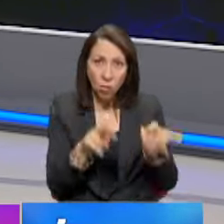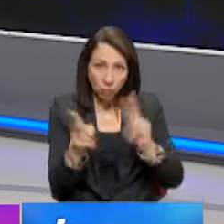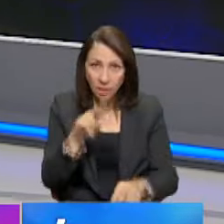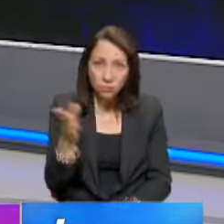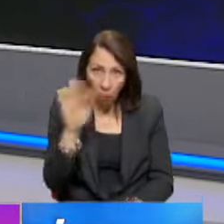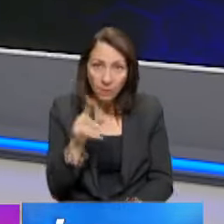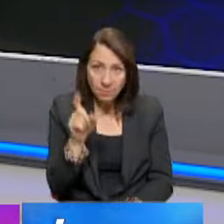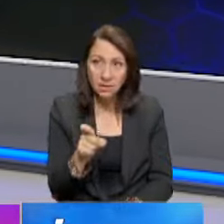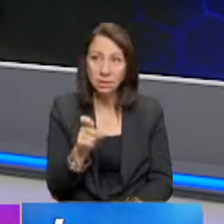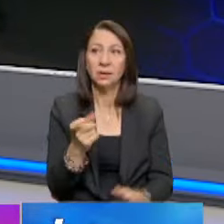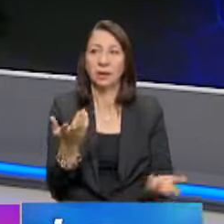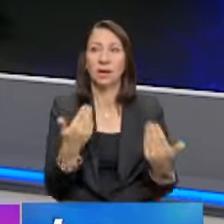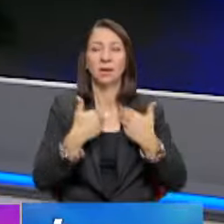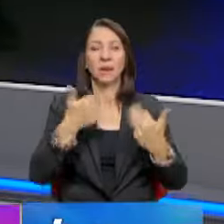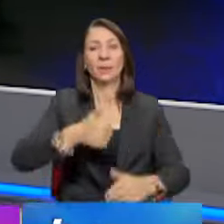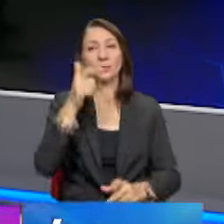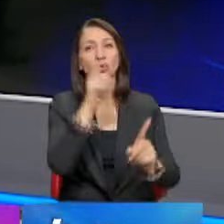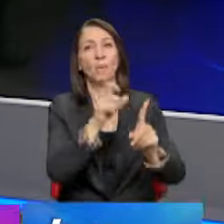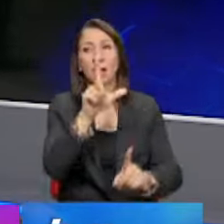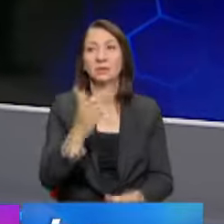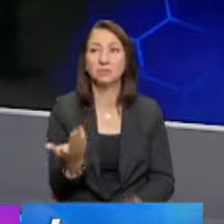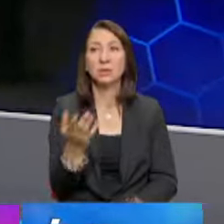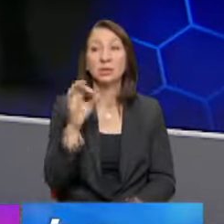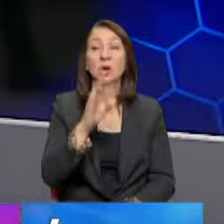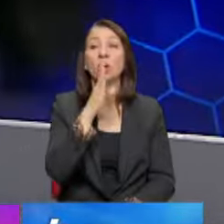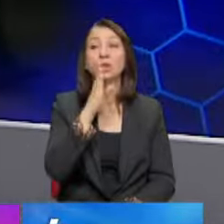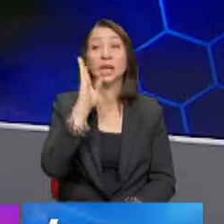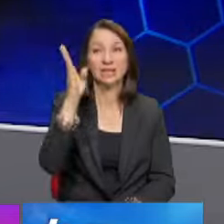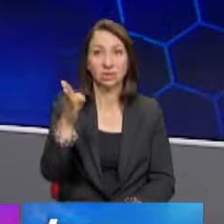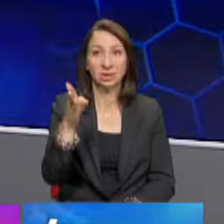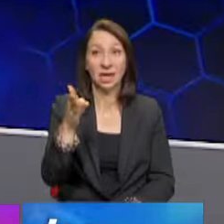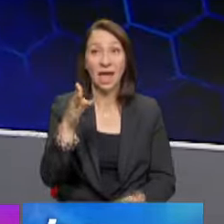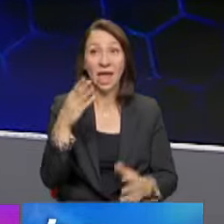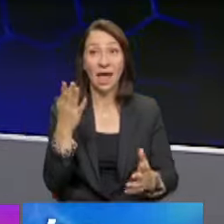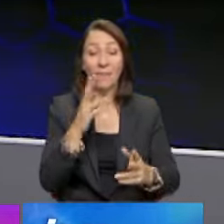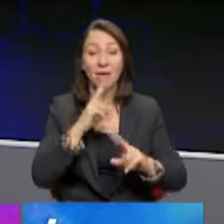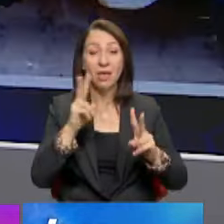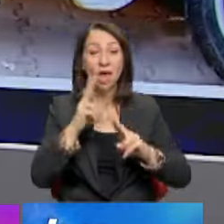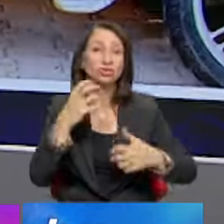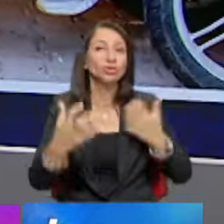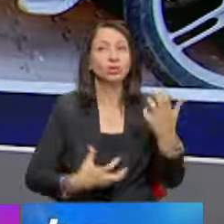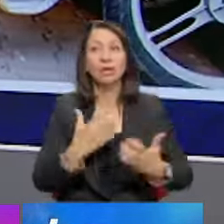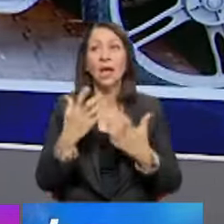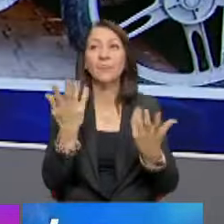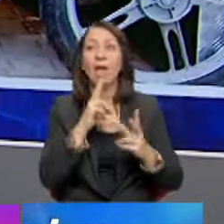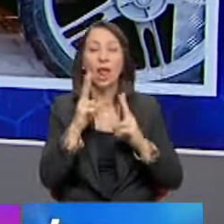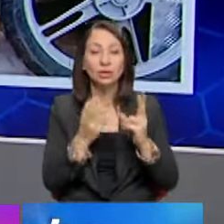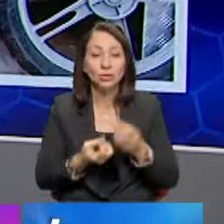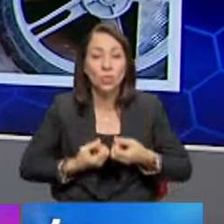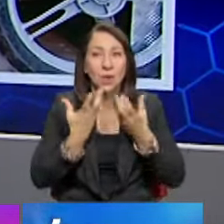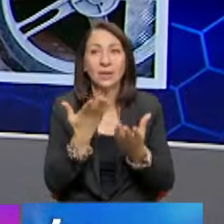Katliamlardan sonra mı yapılır diye Adalet Bakanı'na sormak lazım. Şimdi Kocaeli'ye gideceğiz. Hem enerji atıp hem de enerji